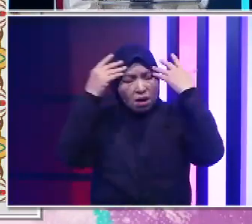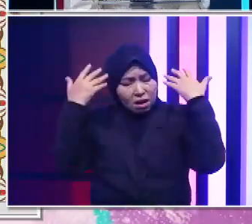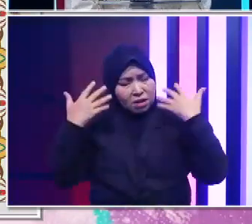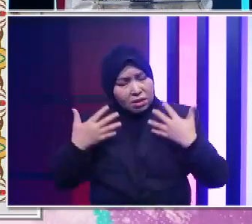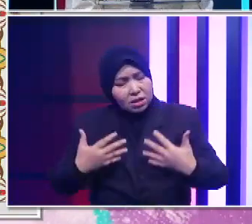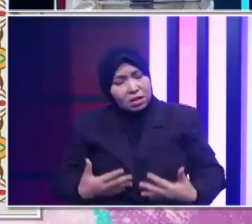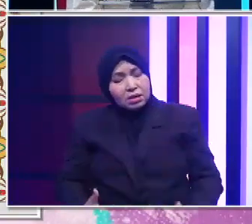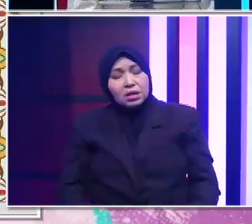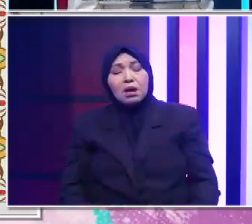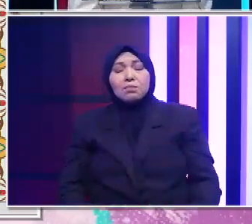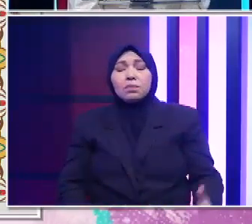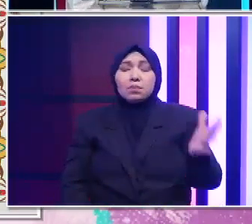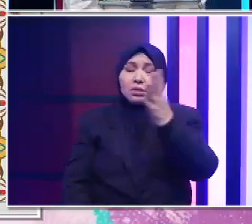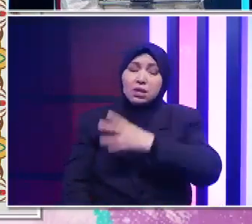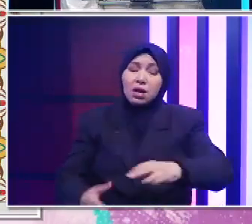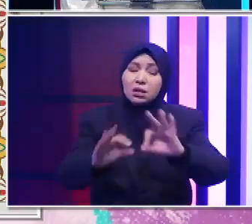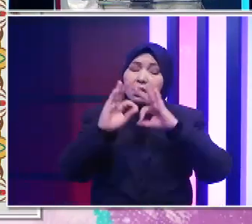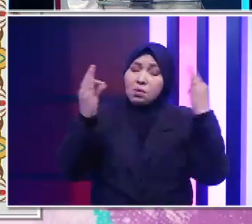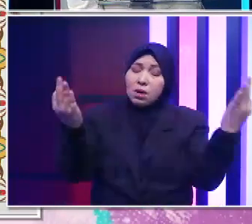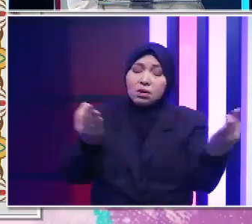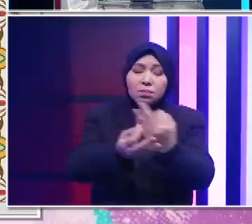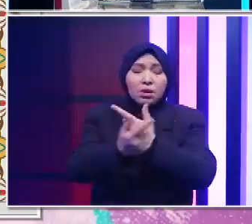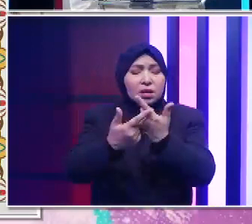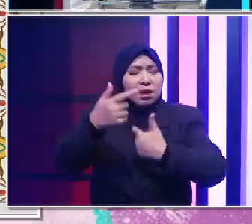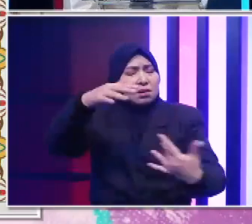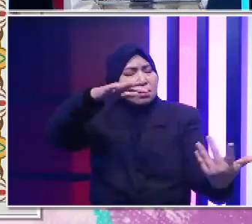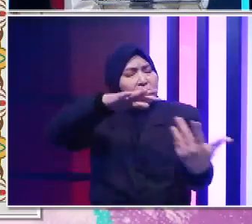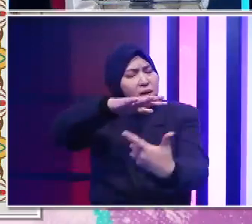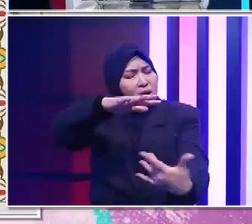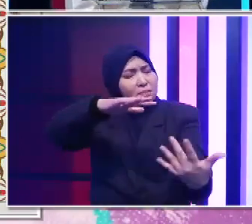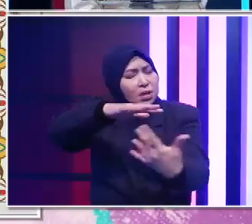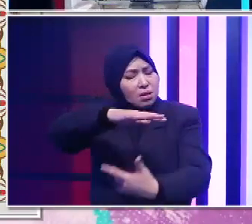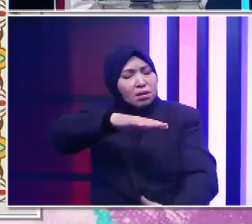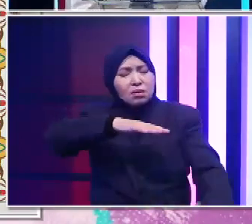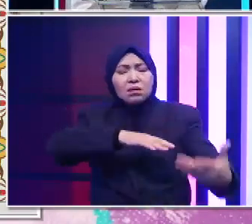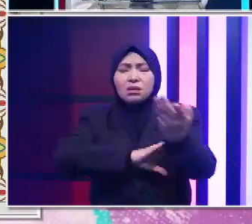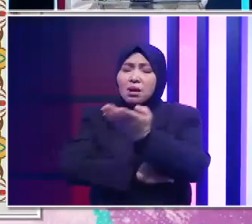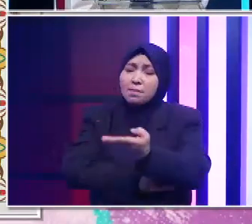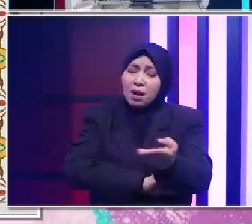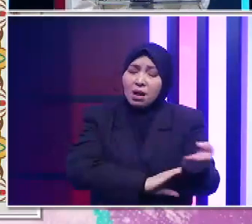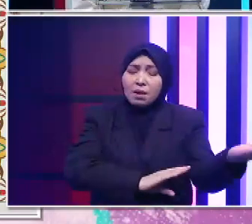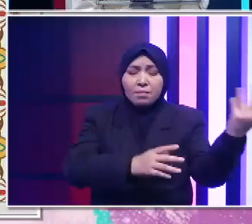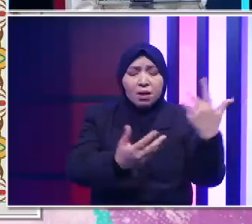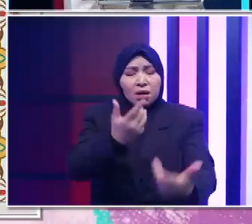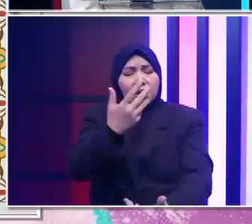kuwi akhohum wa ahlikum naaah